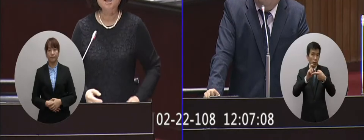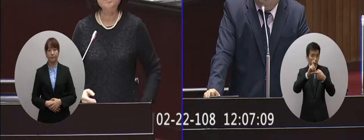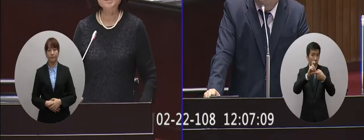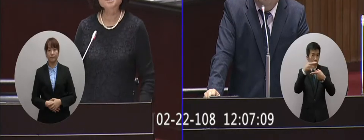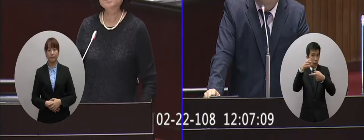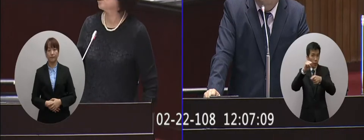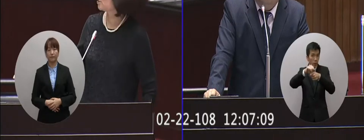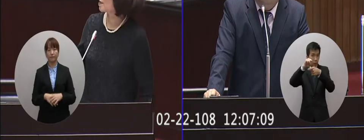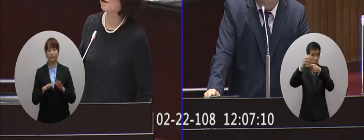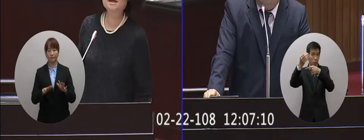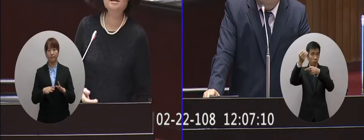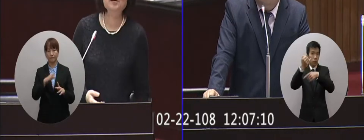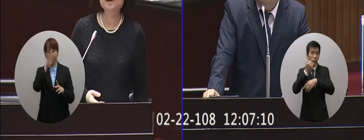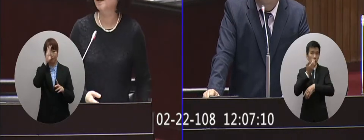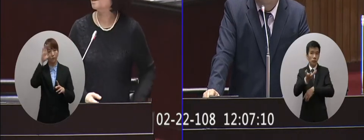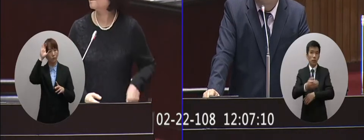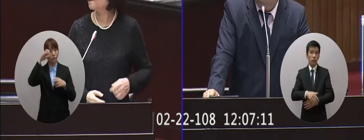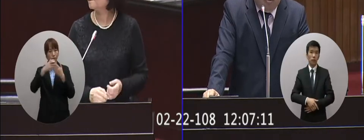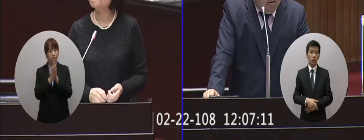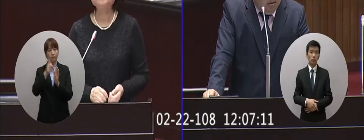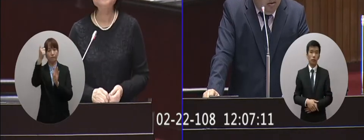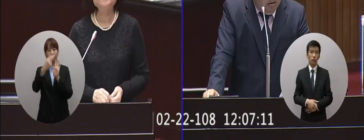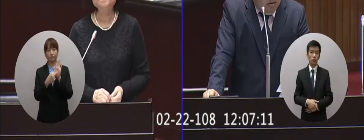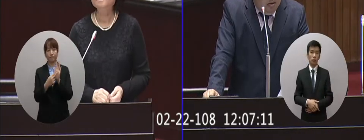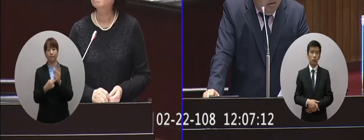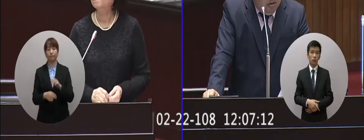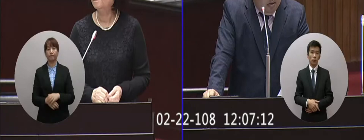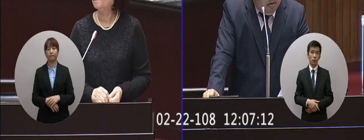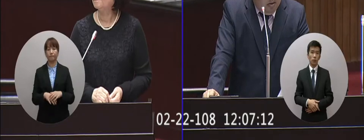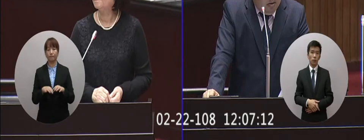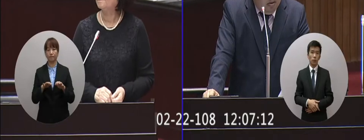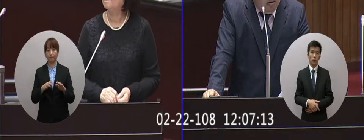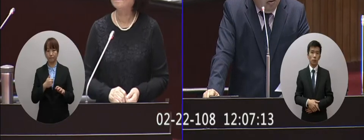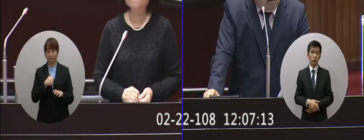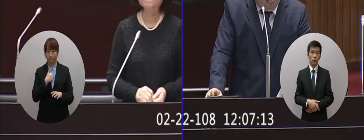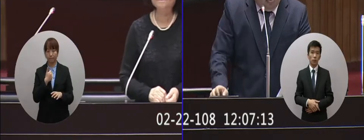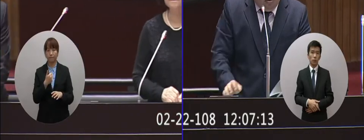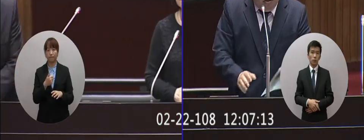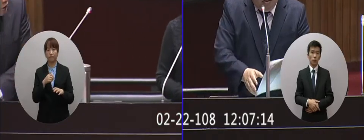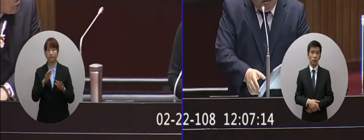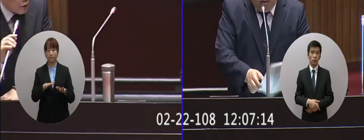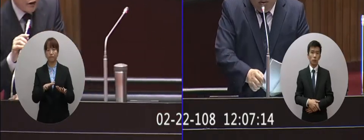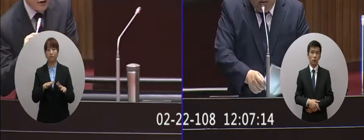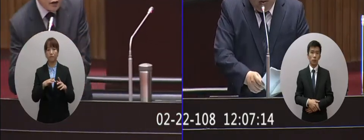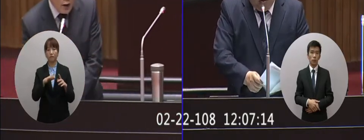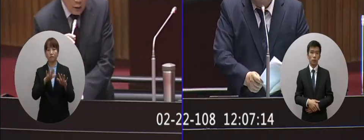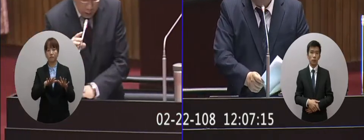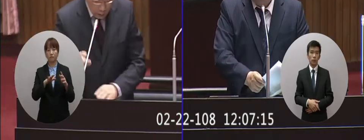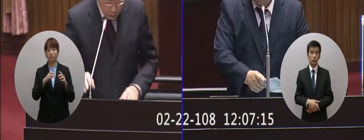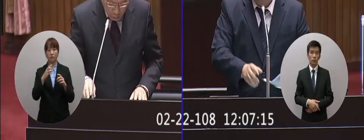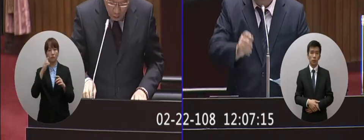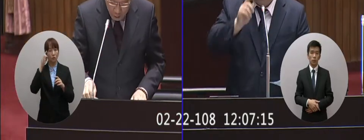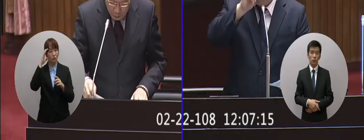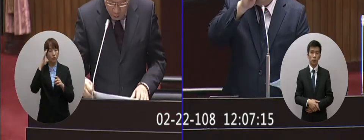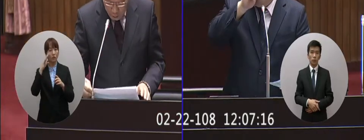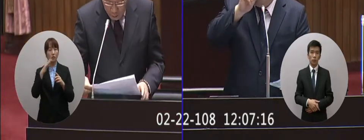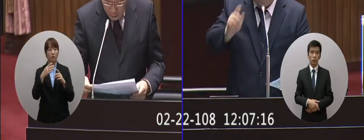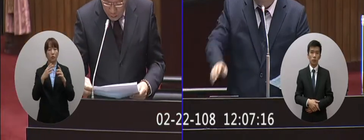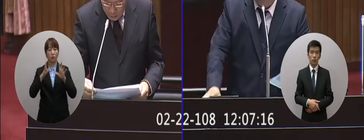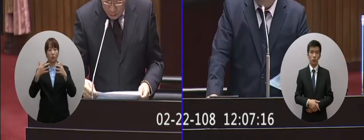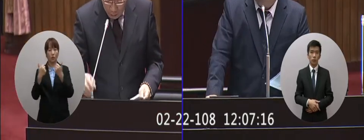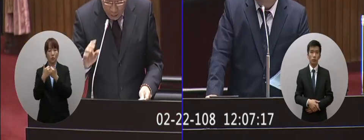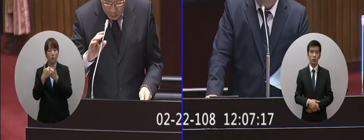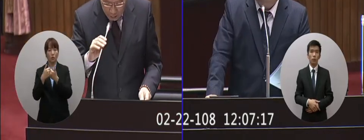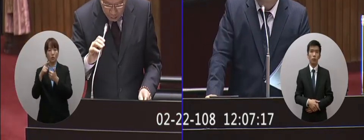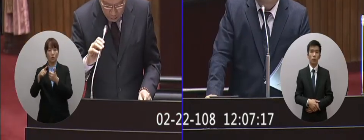分的提高吗？ 好，那这苏部长要跟您说。 跟委员报告，事实上，依据我的了解，那个国发会所